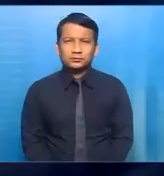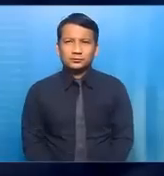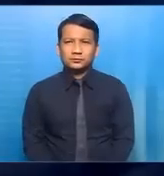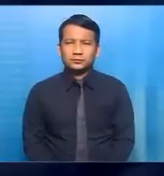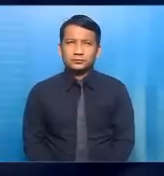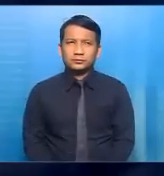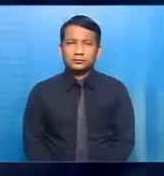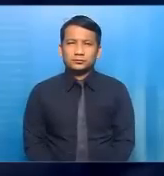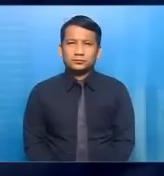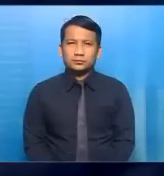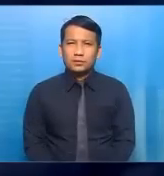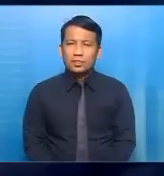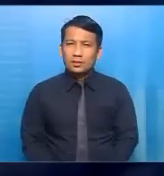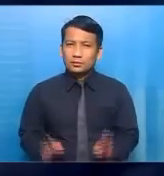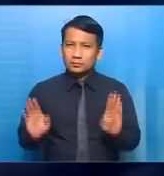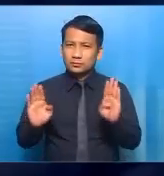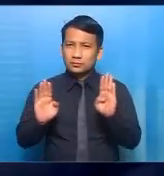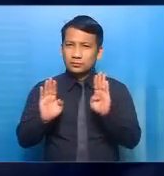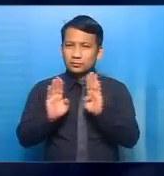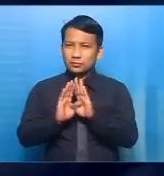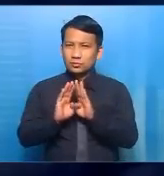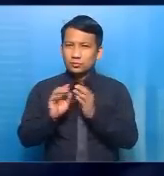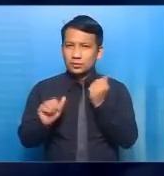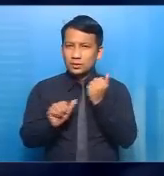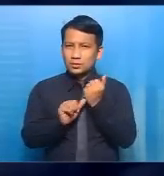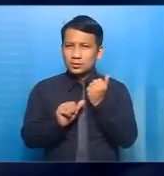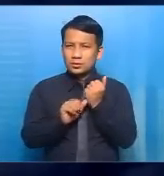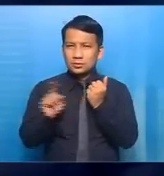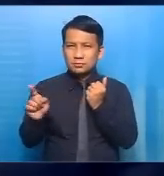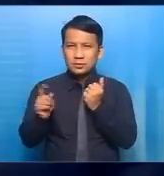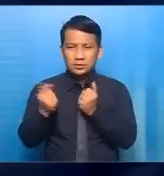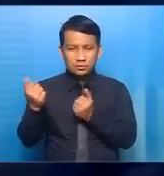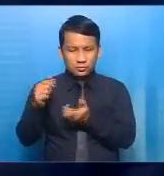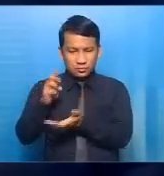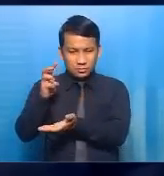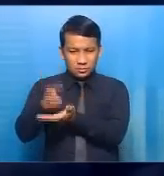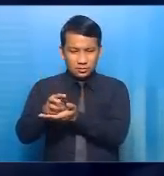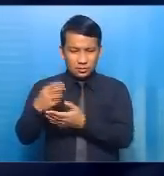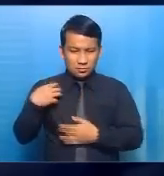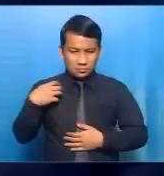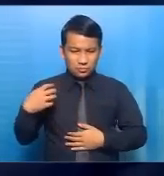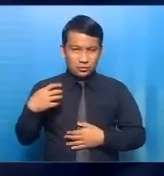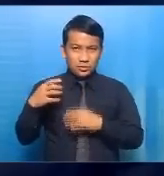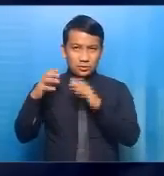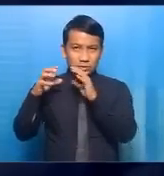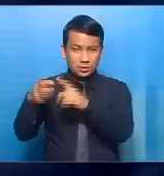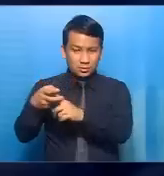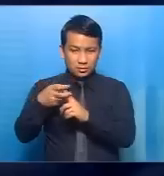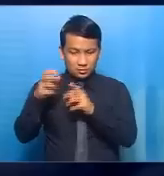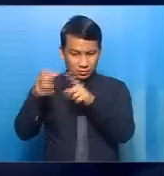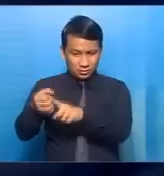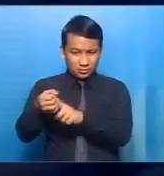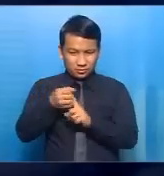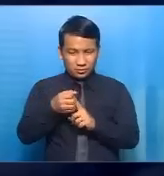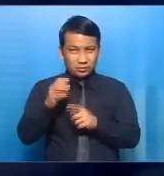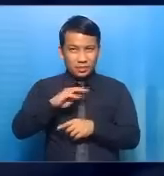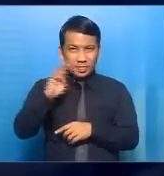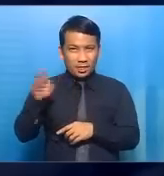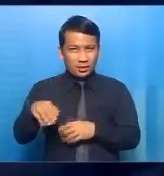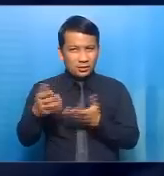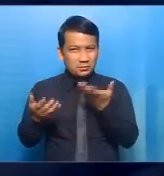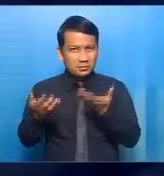Ghost Outpost. Ganyan na raw ang assistant desk na pinagpostihan ng pulis na dinukot sa Maynila. Kaya ang kanyang